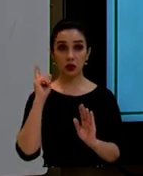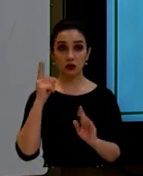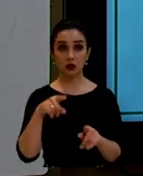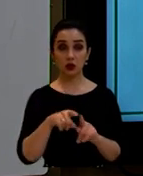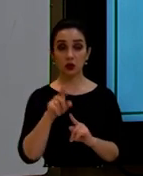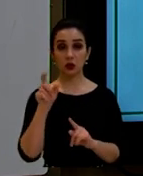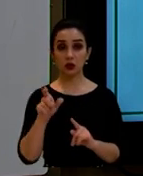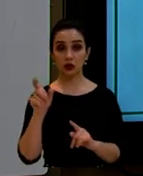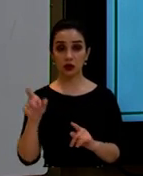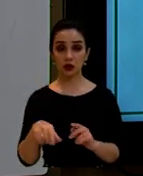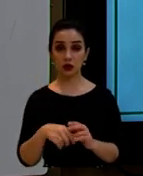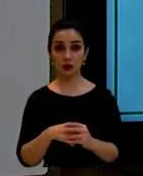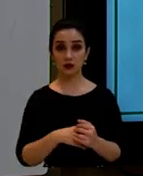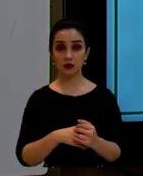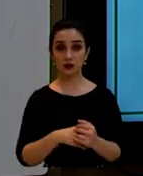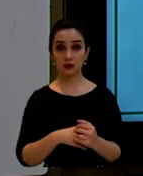людей?